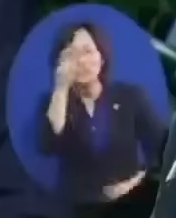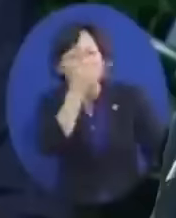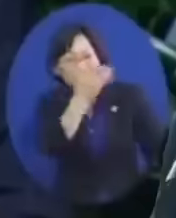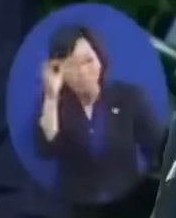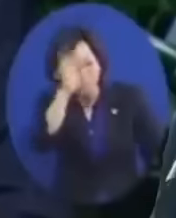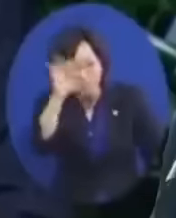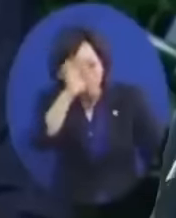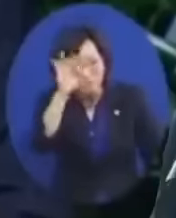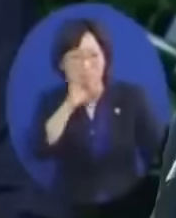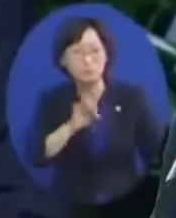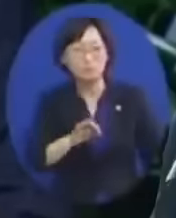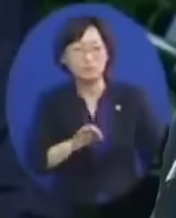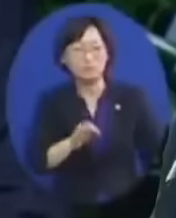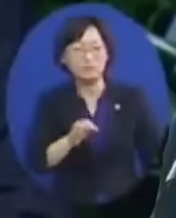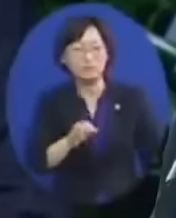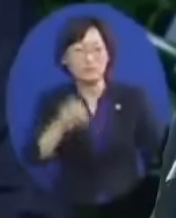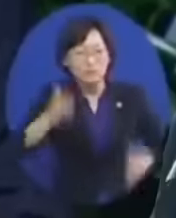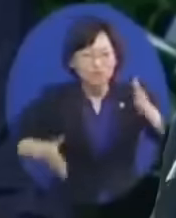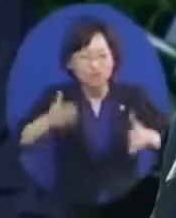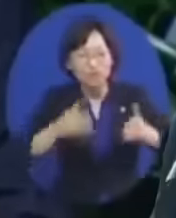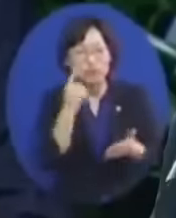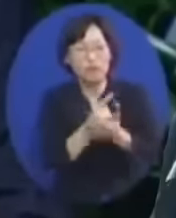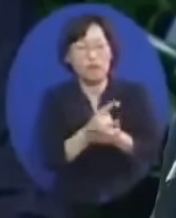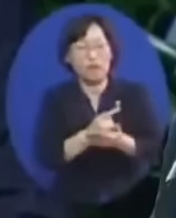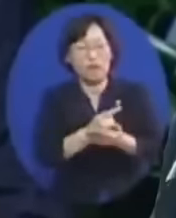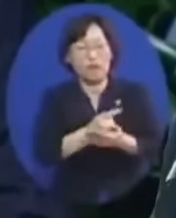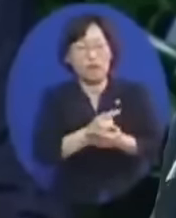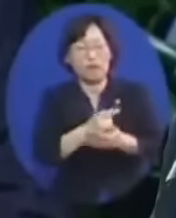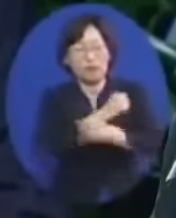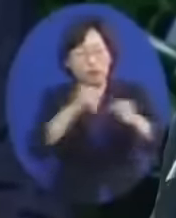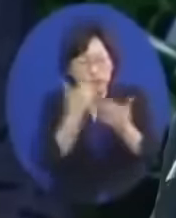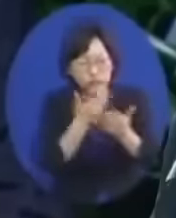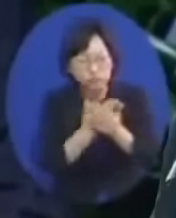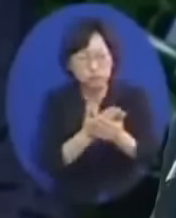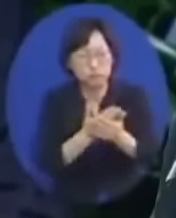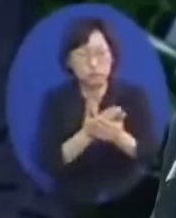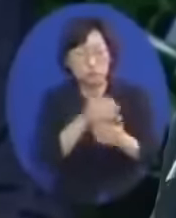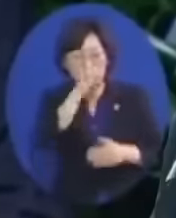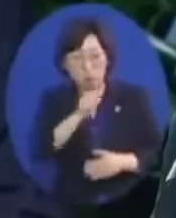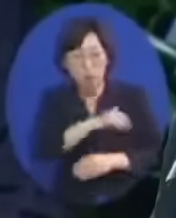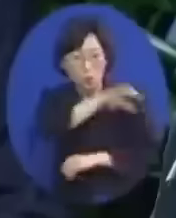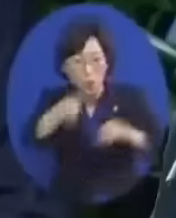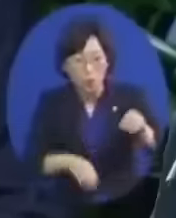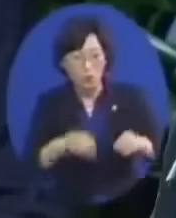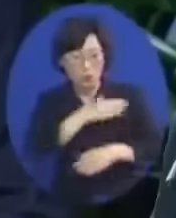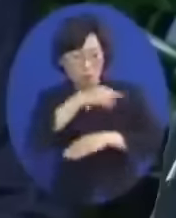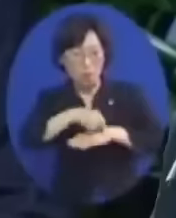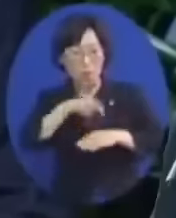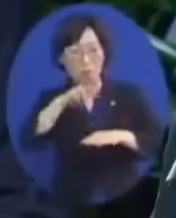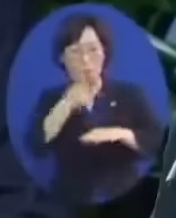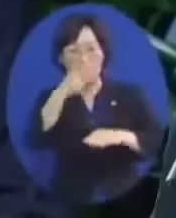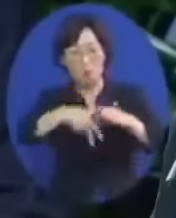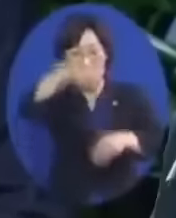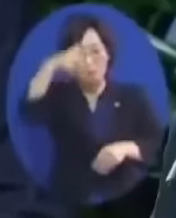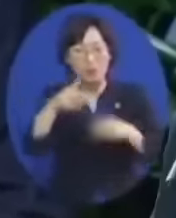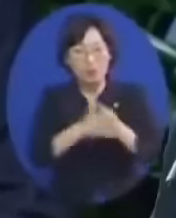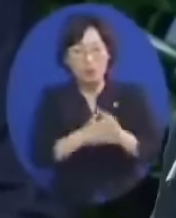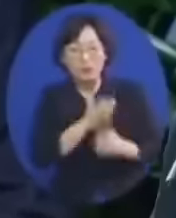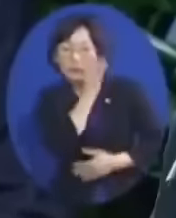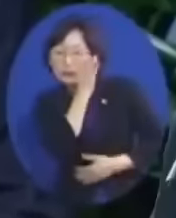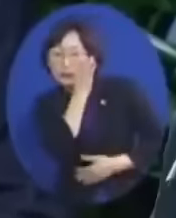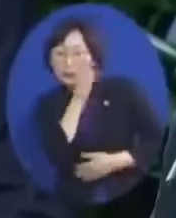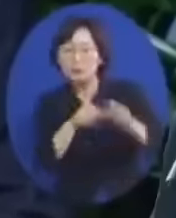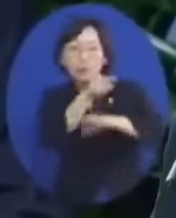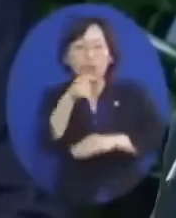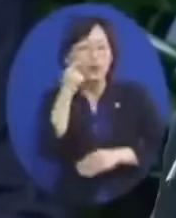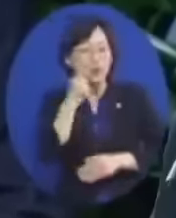그냥 뛰어나와서 회개했으면 좋았겠는데 내가 벌거벗음으로 부끄러워 나가지 못하겠나이다. 그럼 내가